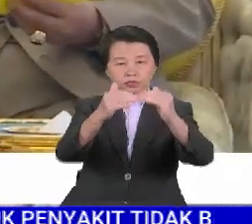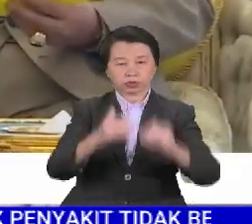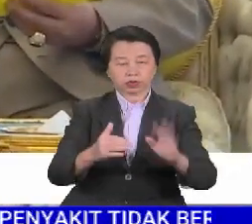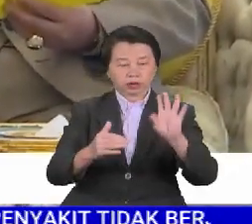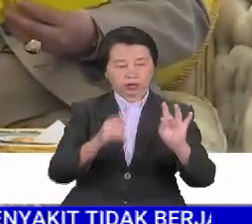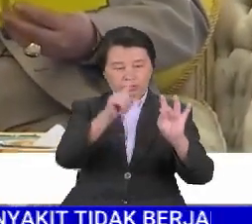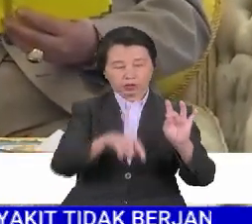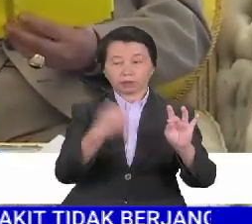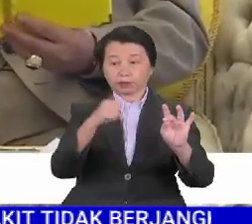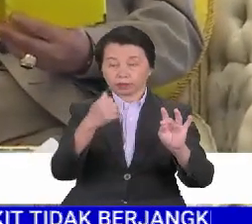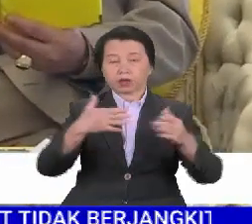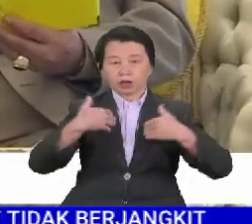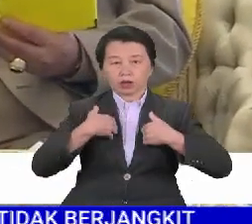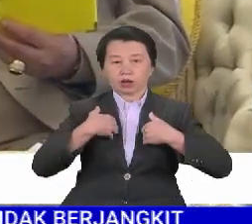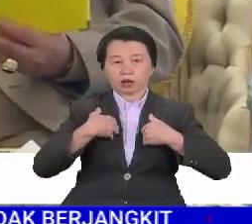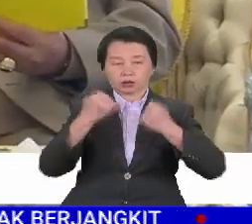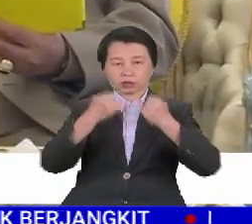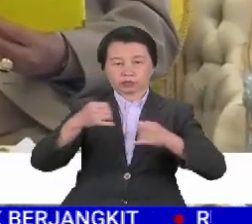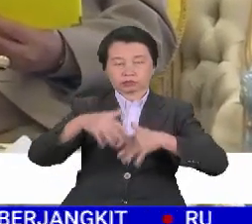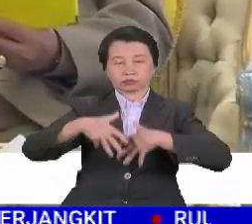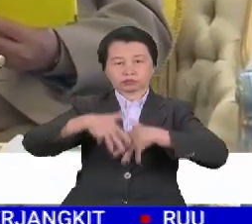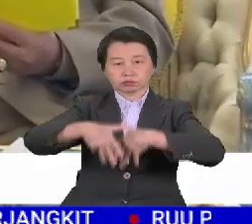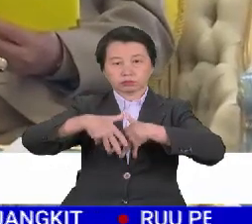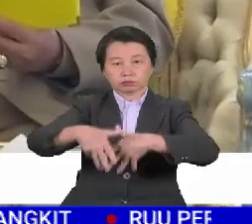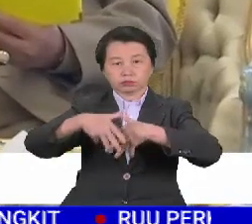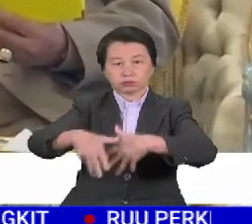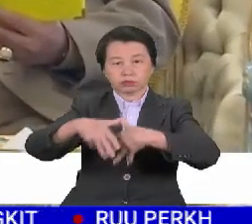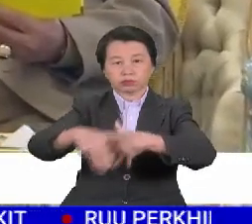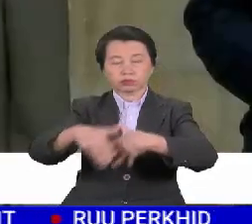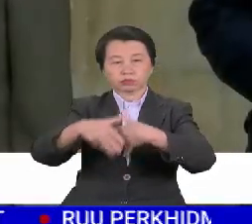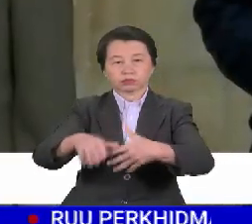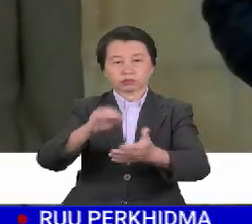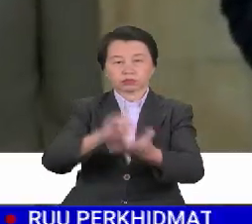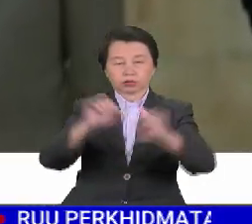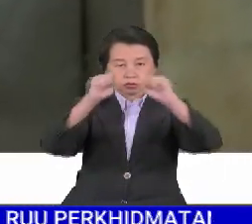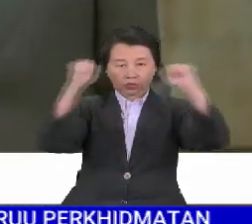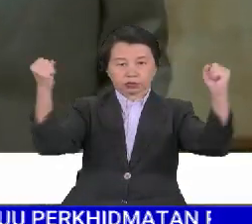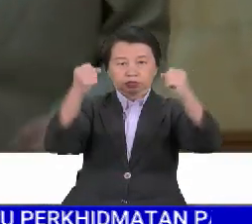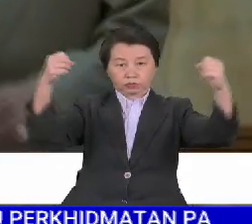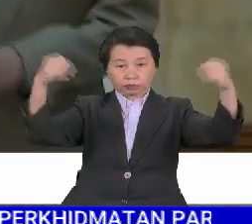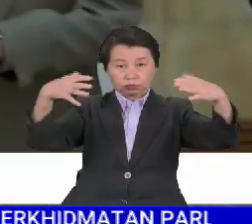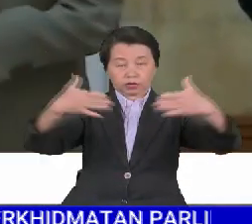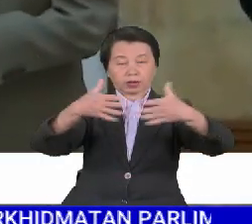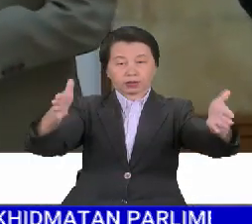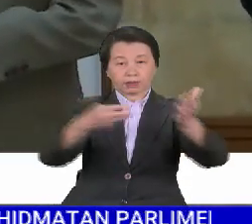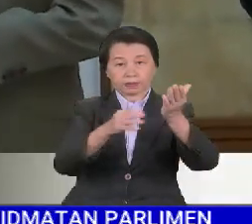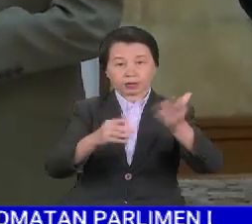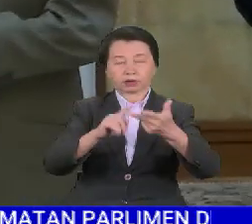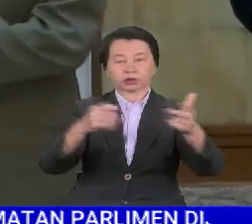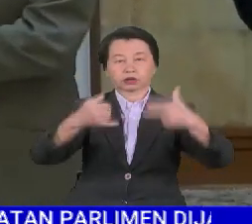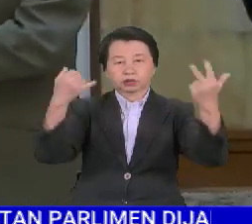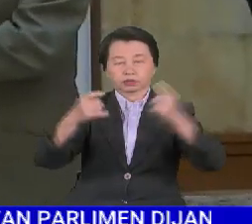8 Oktober pula diadakan istiadat perbarisan dan rapat raksasa di Stadium Terbuka Miri, diikuti dengan